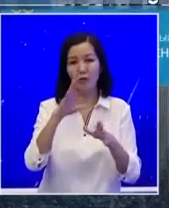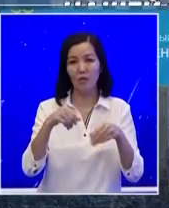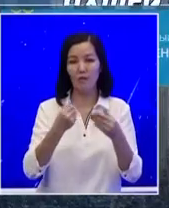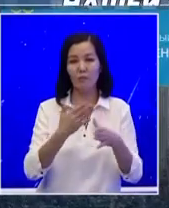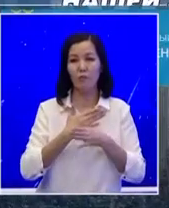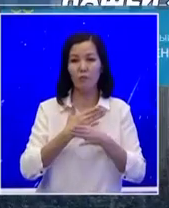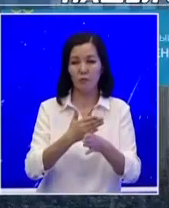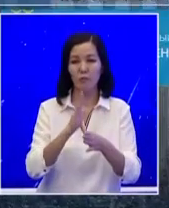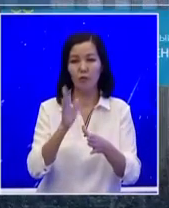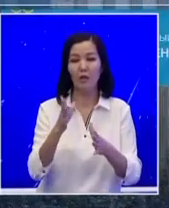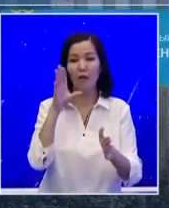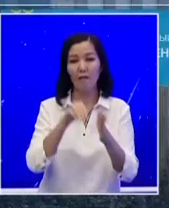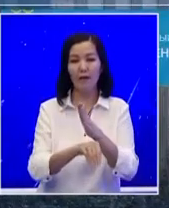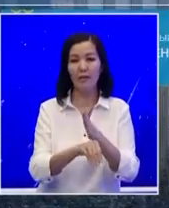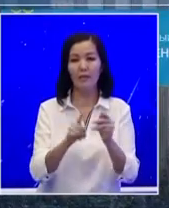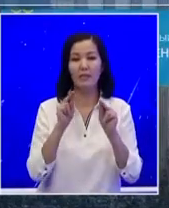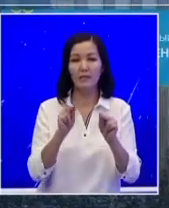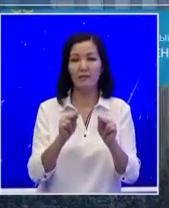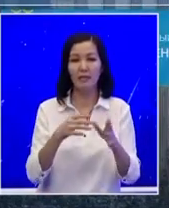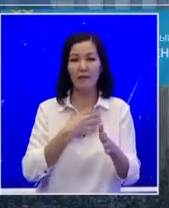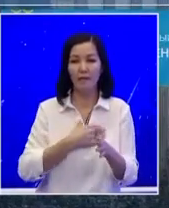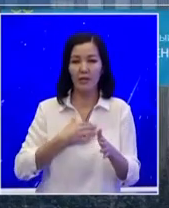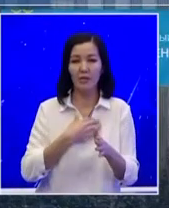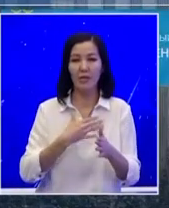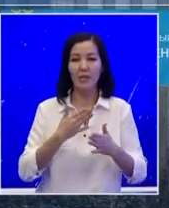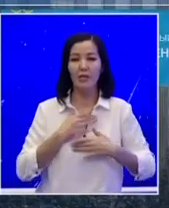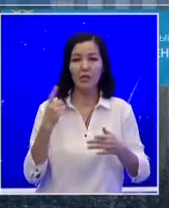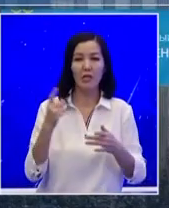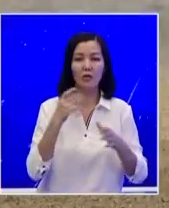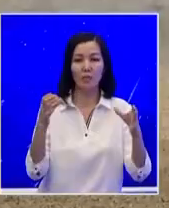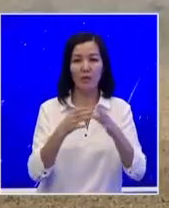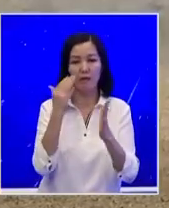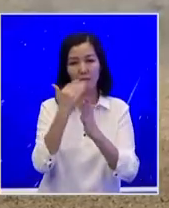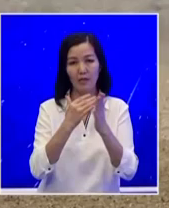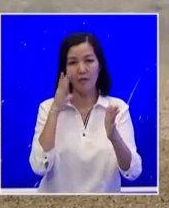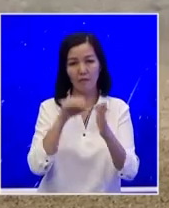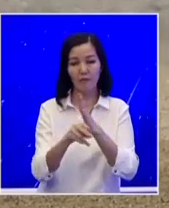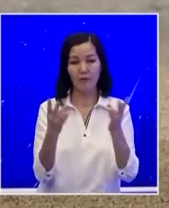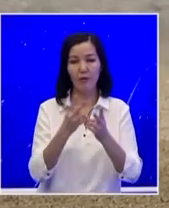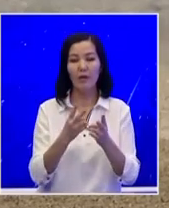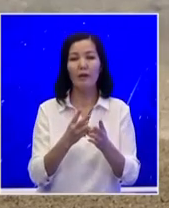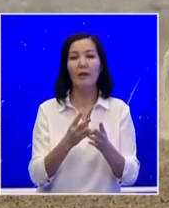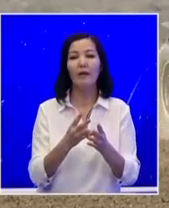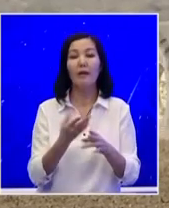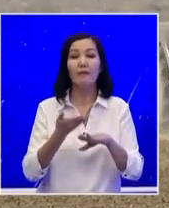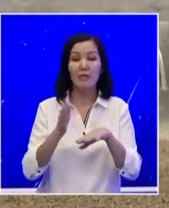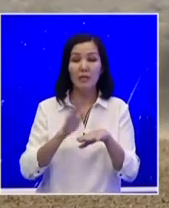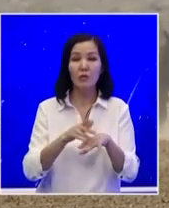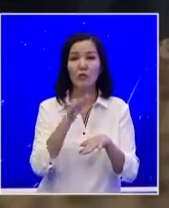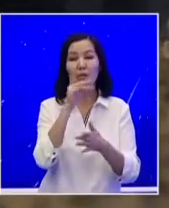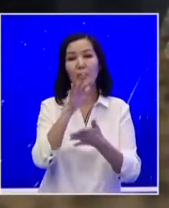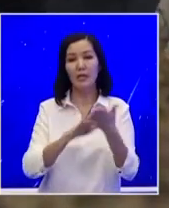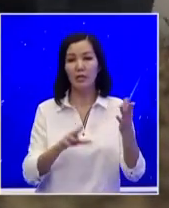поддержка. В него должны войти действительно важные для нашей экономики компании. Несмотря на все сложности,